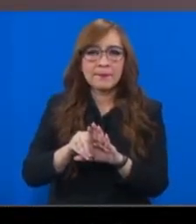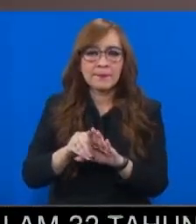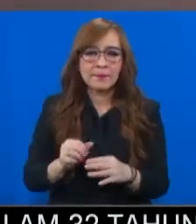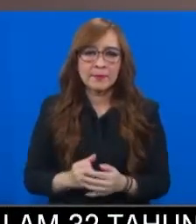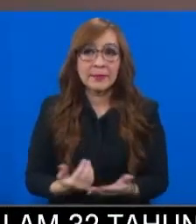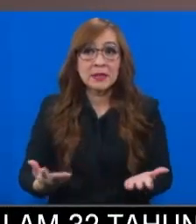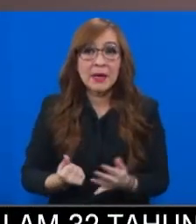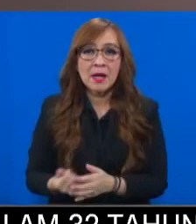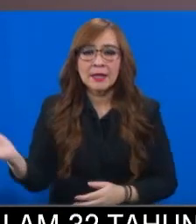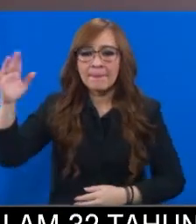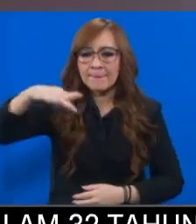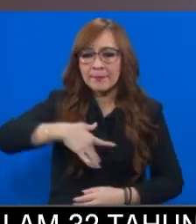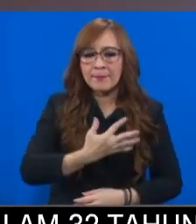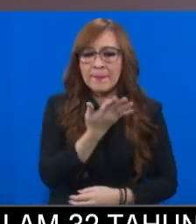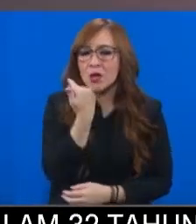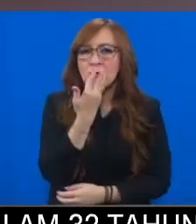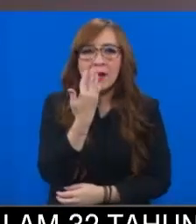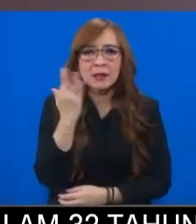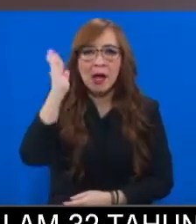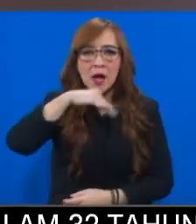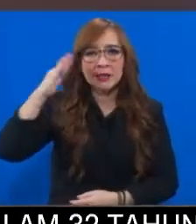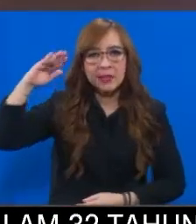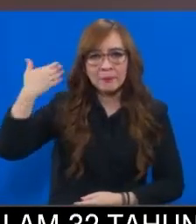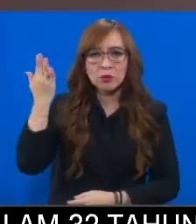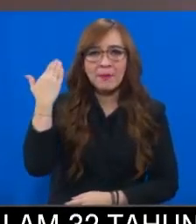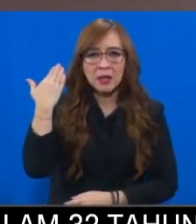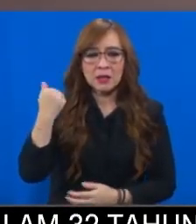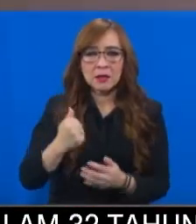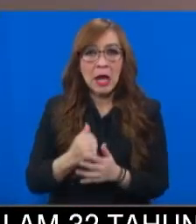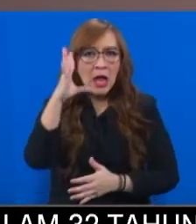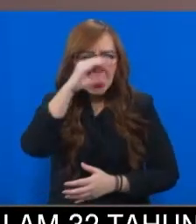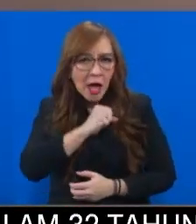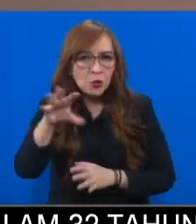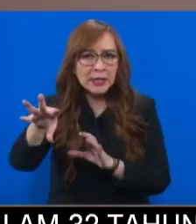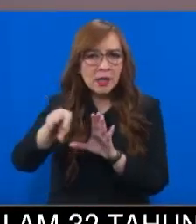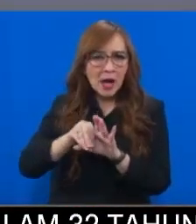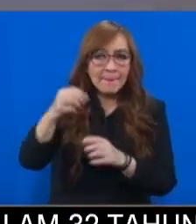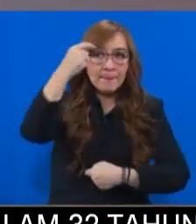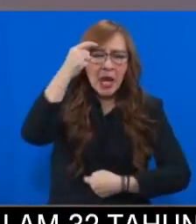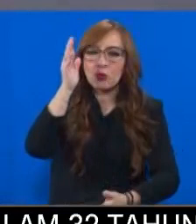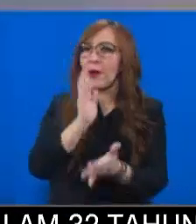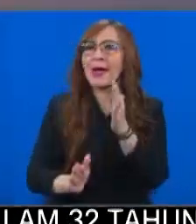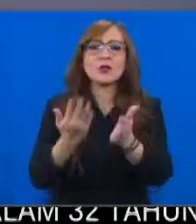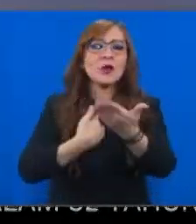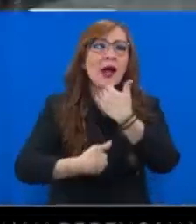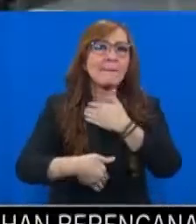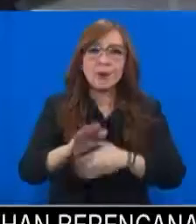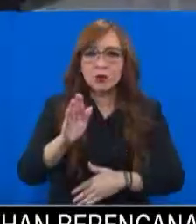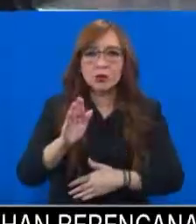Kabupaten Banyuwangi, Jawa Timur pada Sabtu. Sadar aksinya direkam, pelaku seketika tancap gas meninggalkan